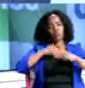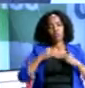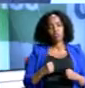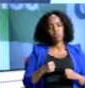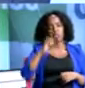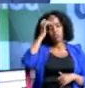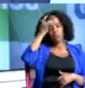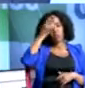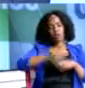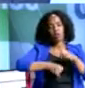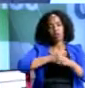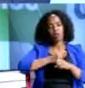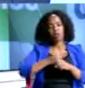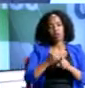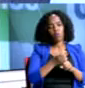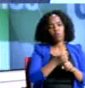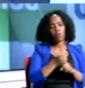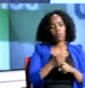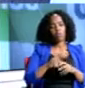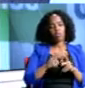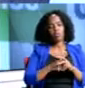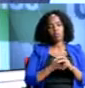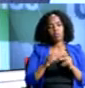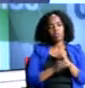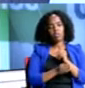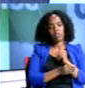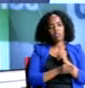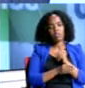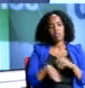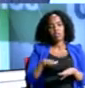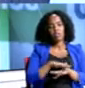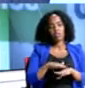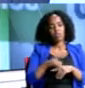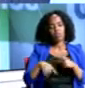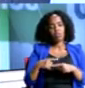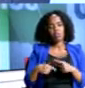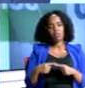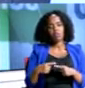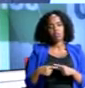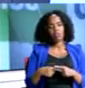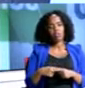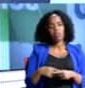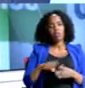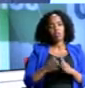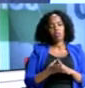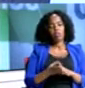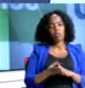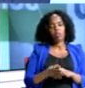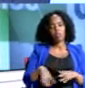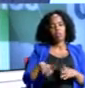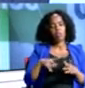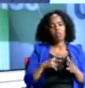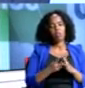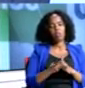kun eddadunya welqabe injerqaba ega biyikenis kenedet adem syajirtu gelmi karakara jira gelmi